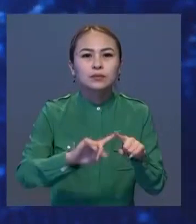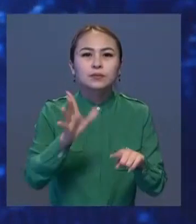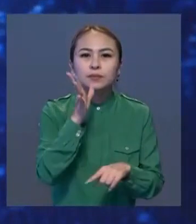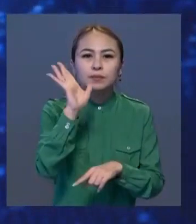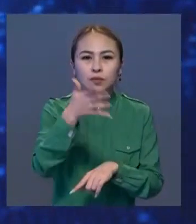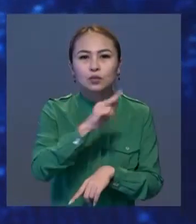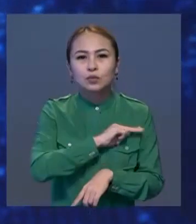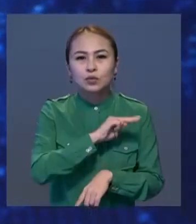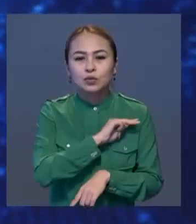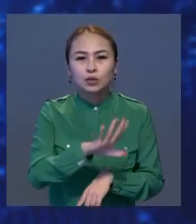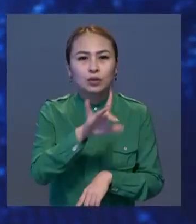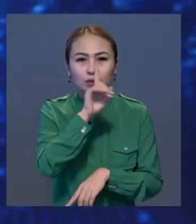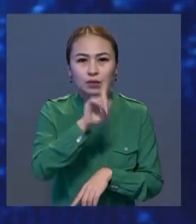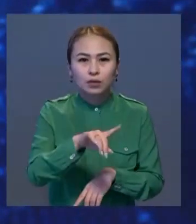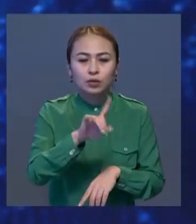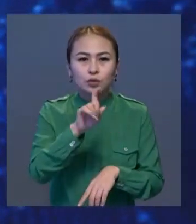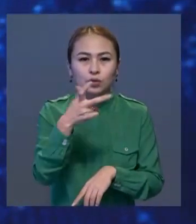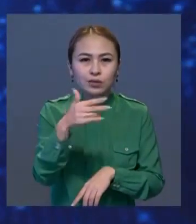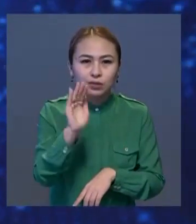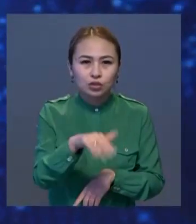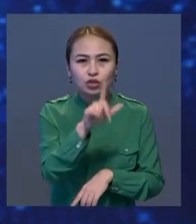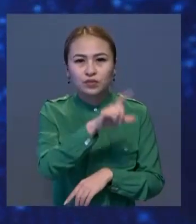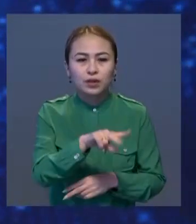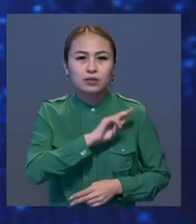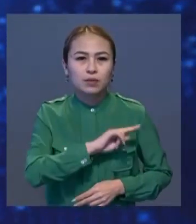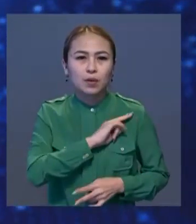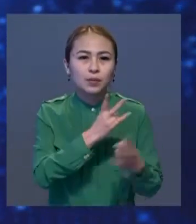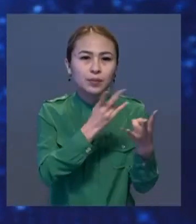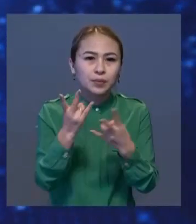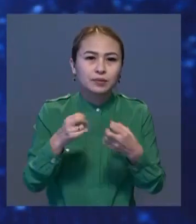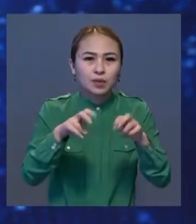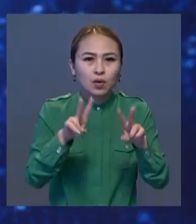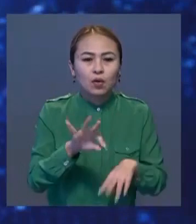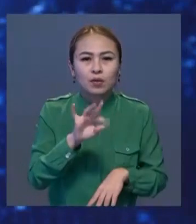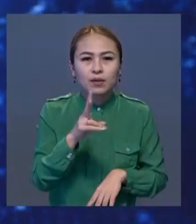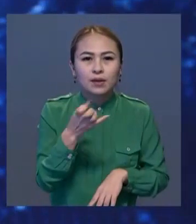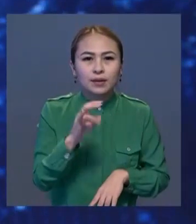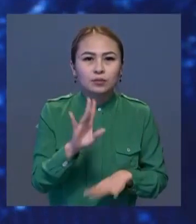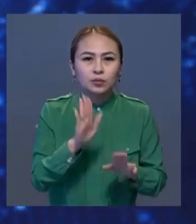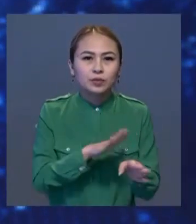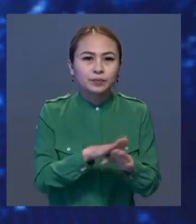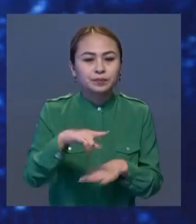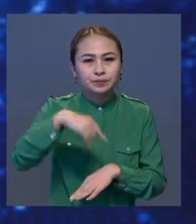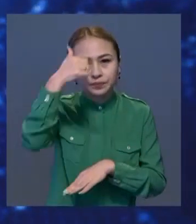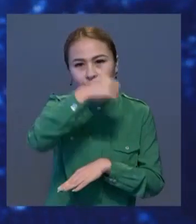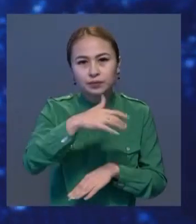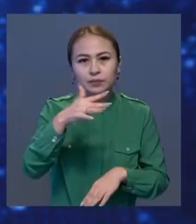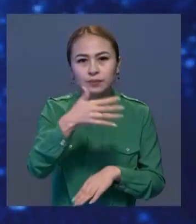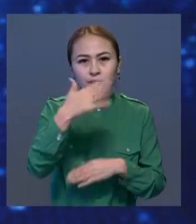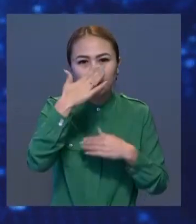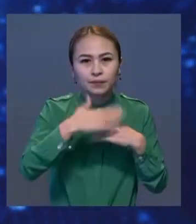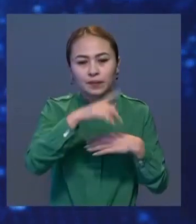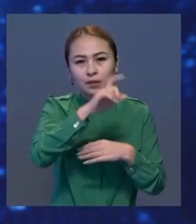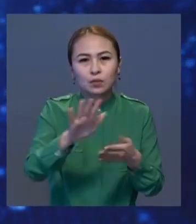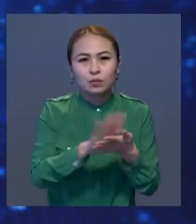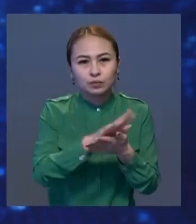Алдағы 5 жылда жұмыссыз жүрген 130 мың адам еңбек нарығына қажетті мамандықтарға онлайн форматта оқиды. Биылдың өзінде 5 мың